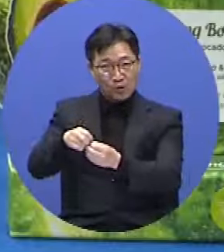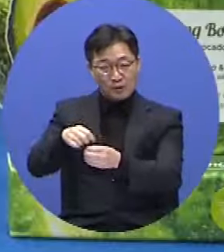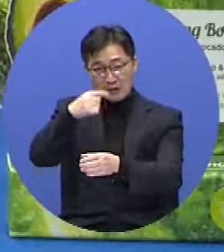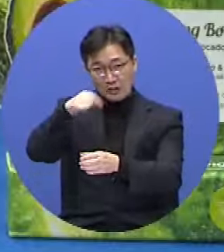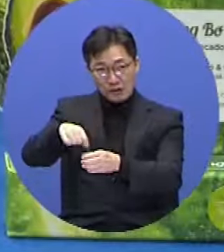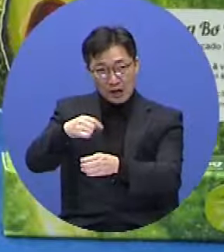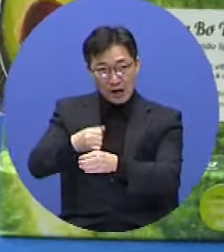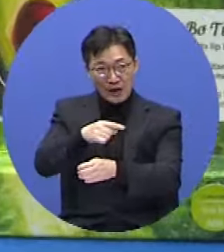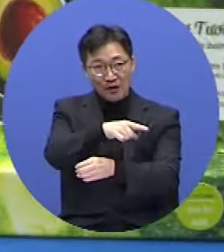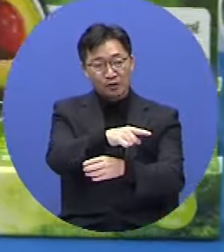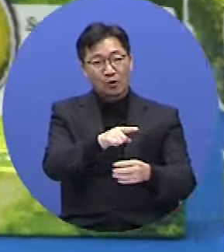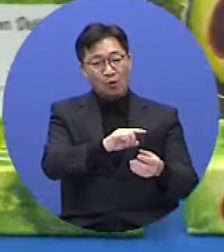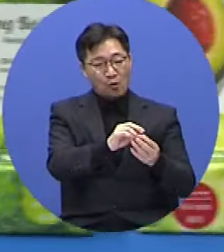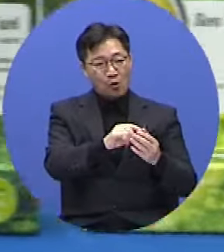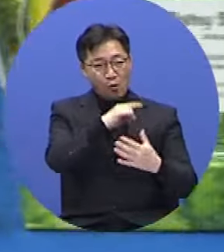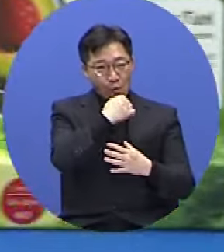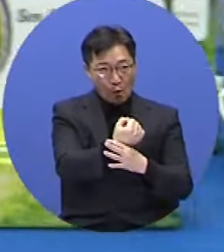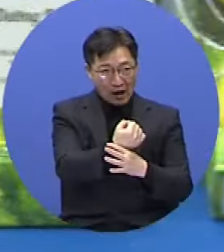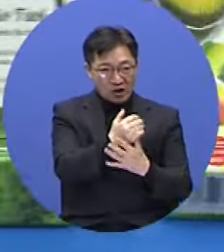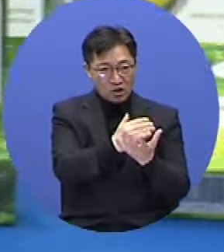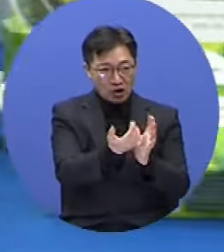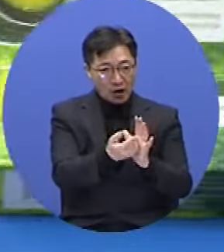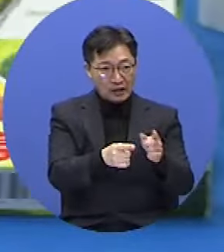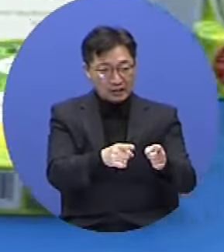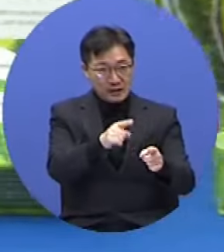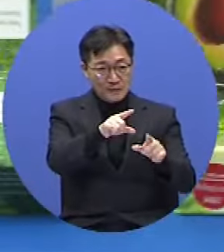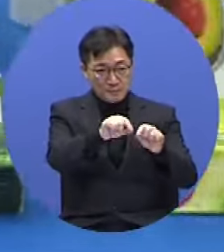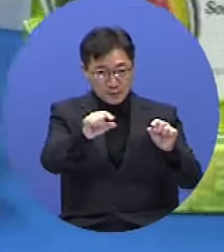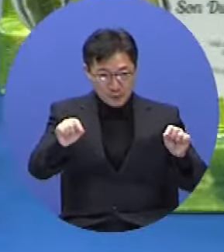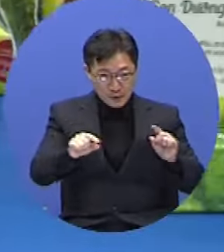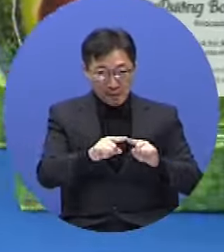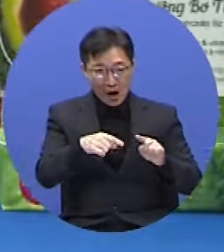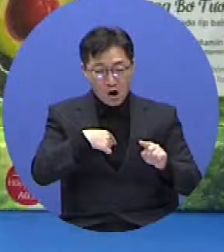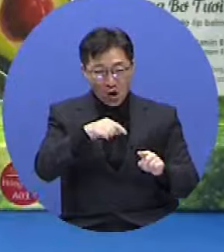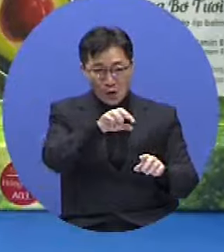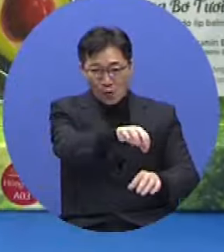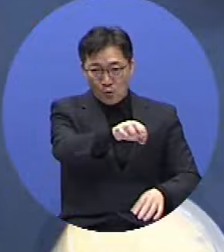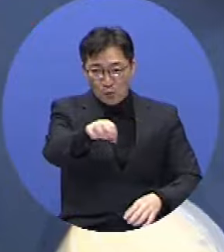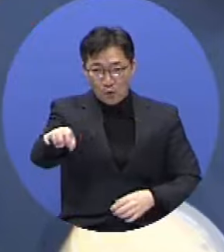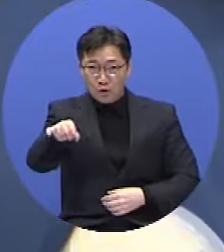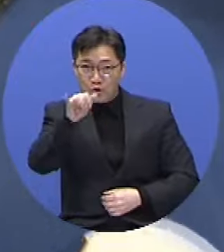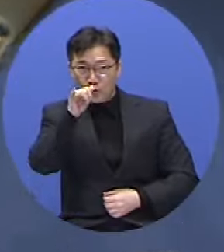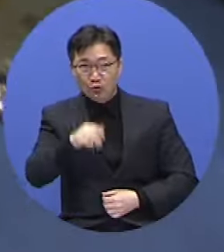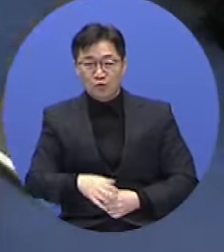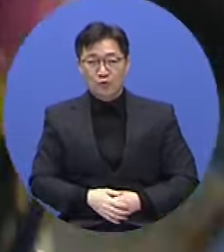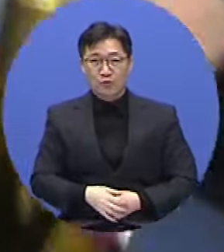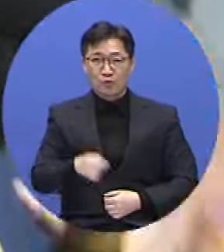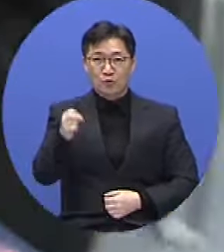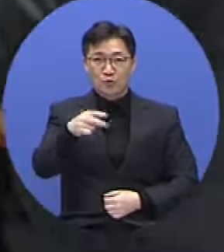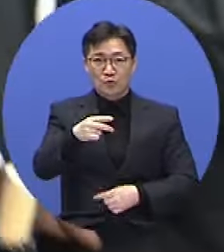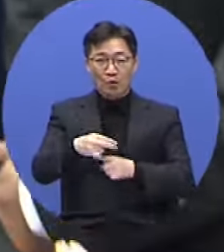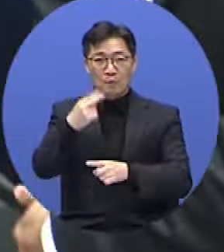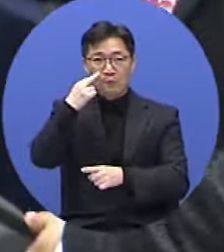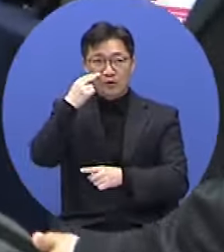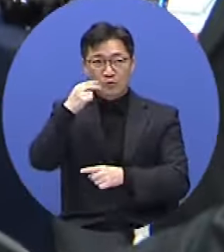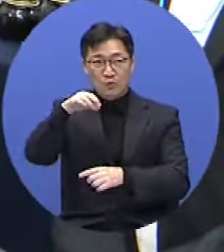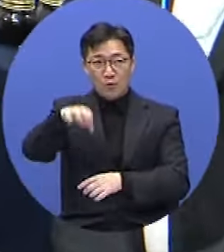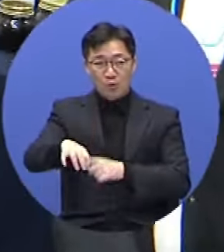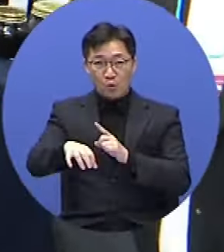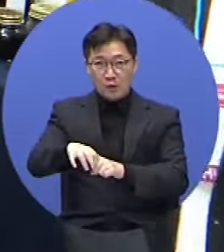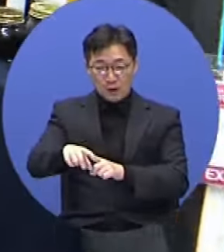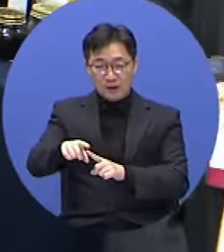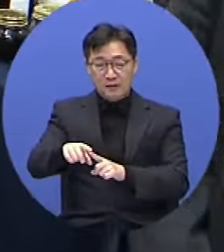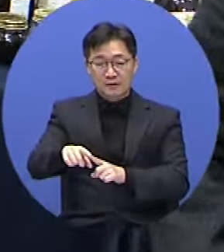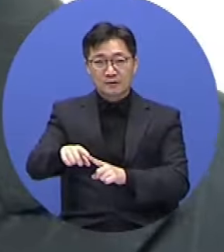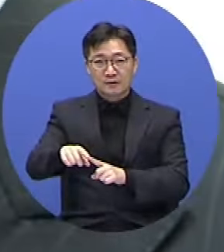열대 과일 가공 식품 등 여러 나라의 식품들이 눈길을 사로잡고 조지아는 조한 대사까지 나서